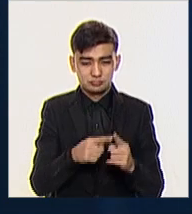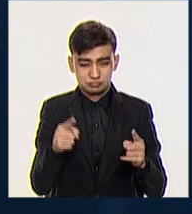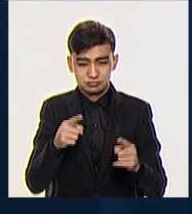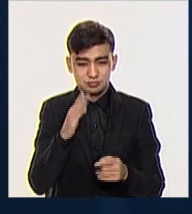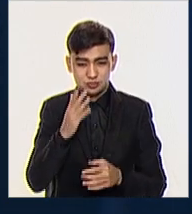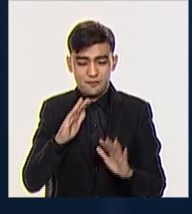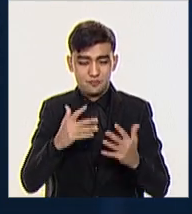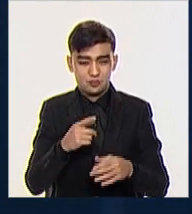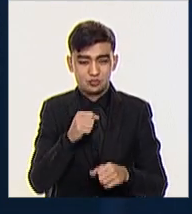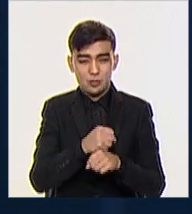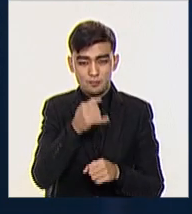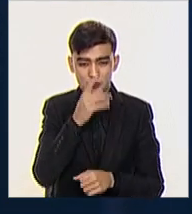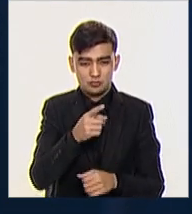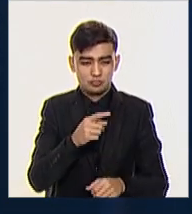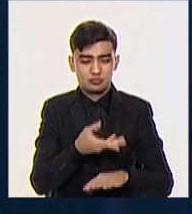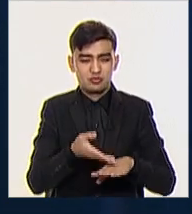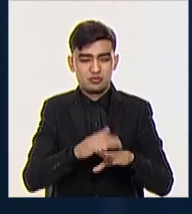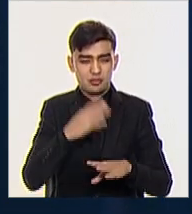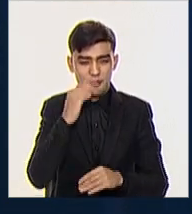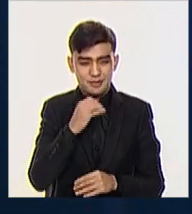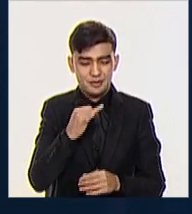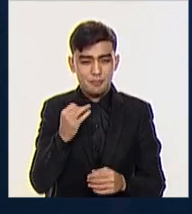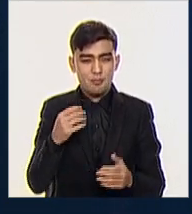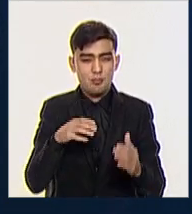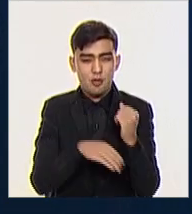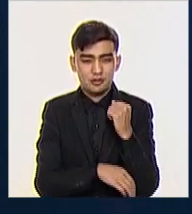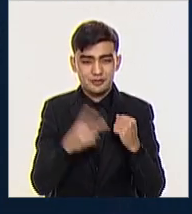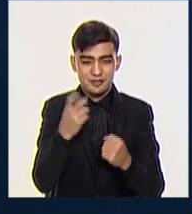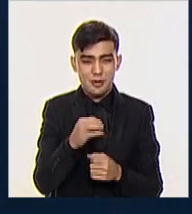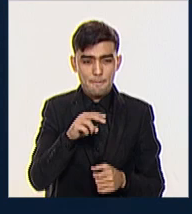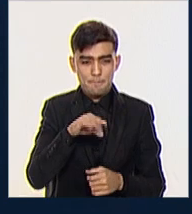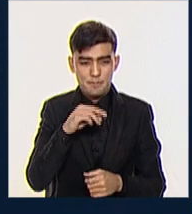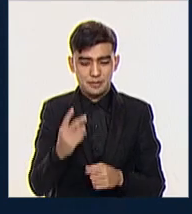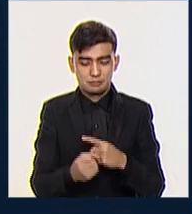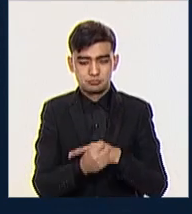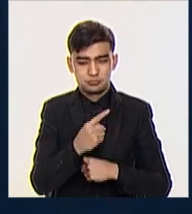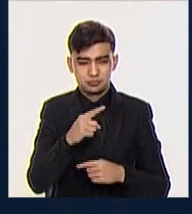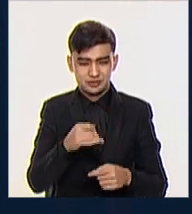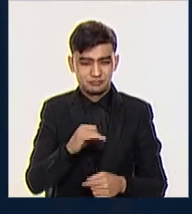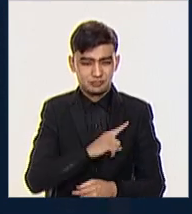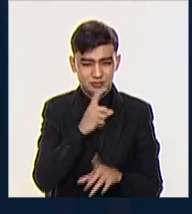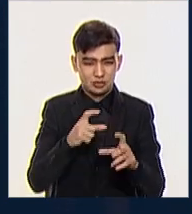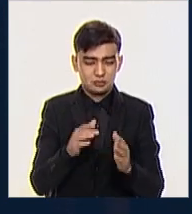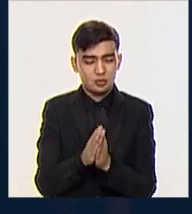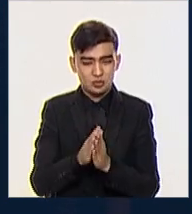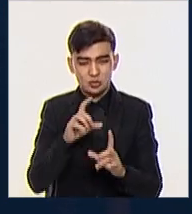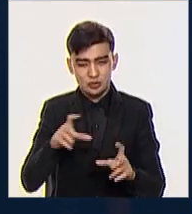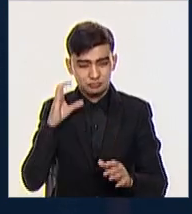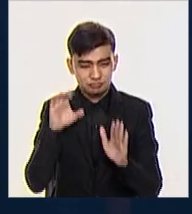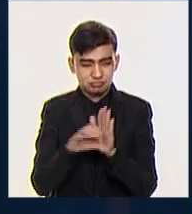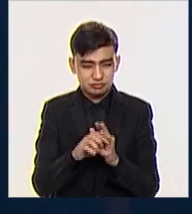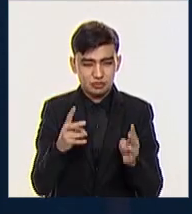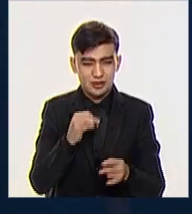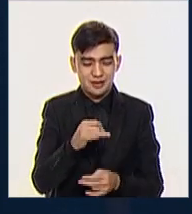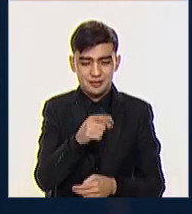сложнее предыдущего. Цифры по заболеваемости за последние две недели достигли пика. Эксперты настоятельно просят людей соблюдать меры. Только